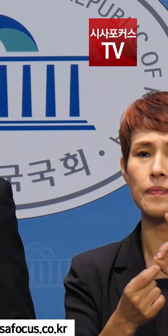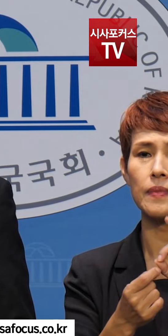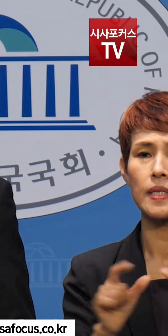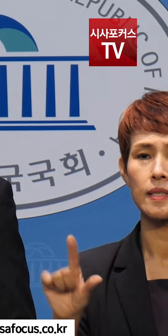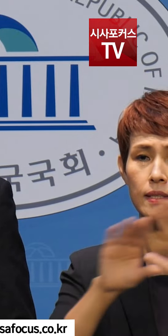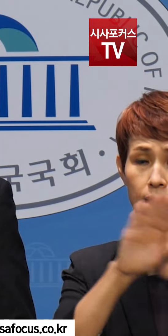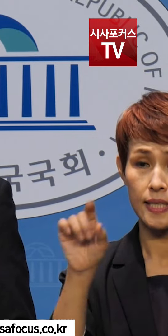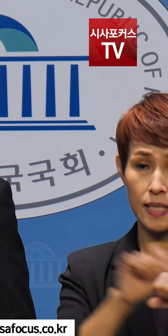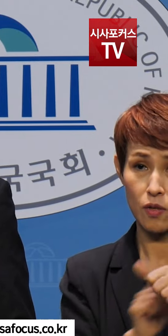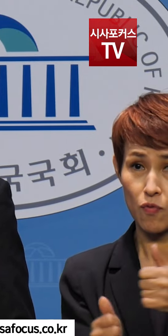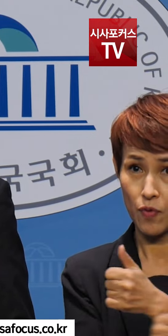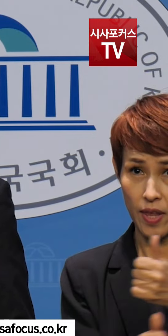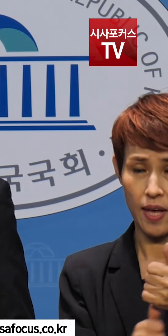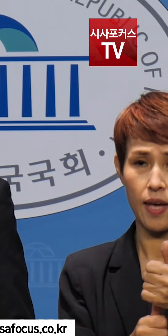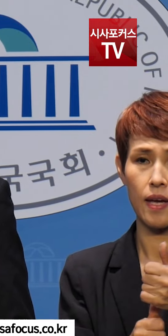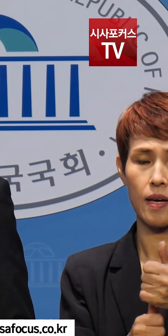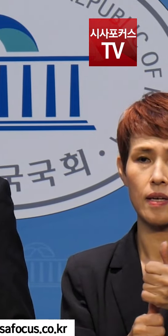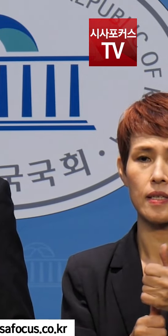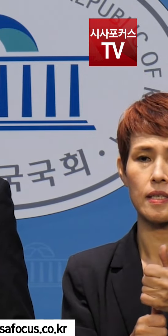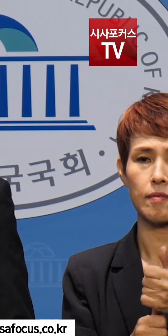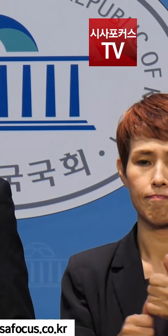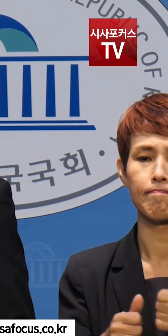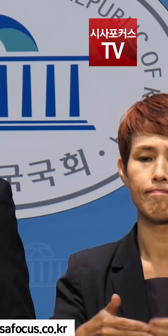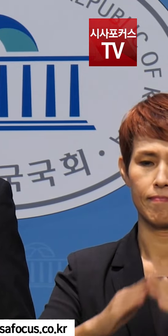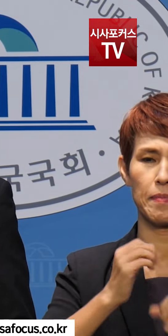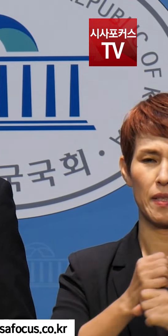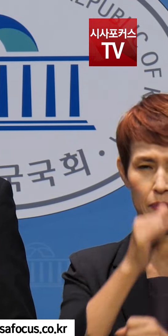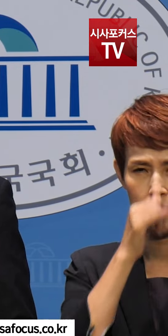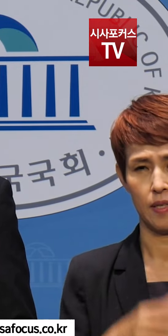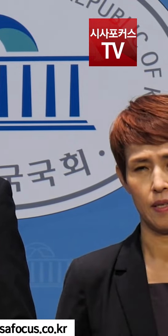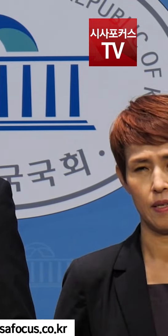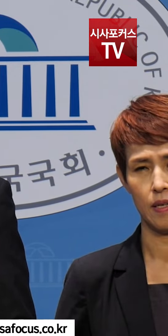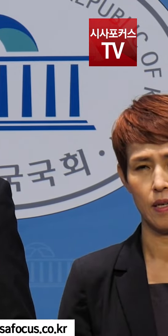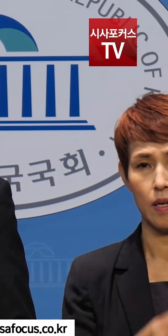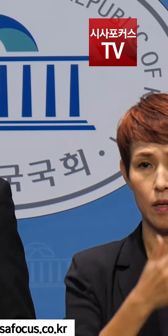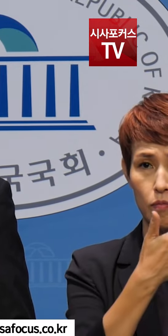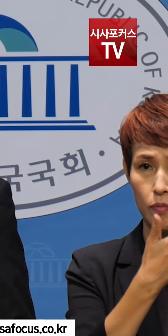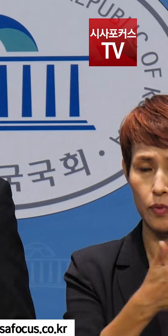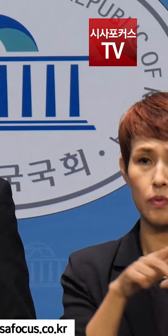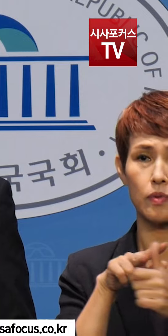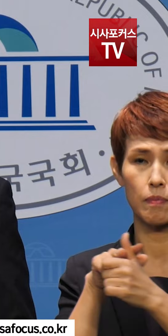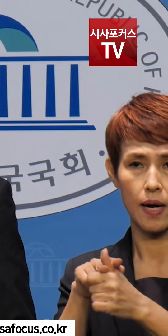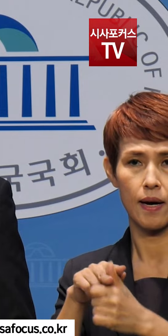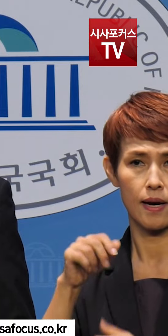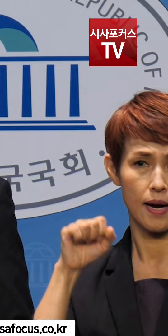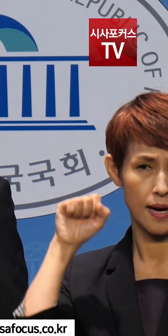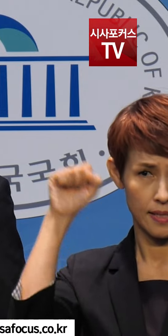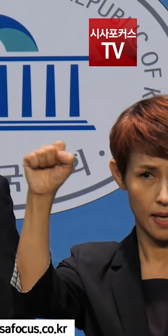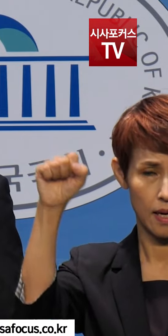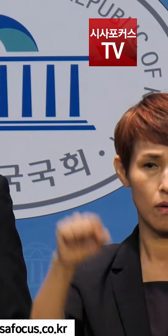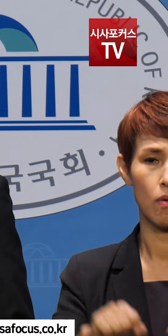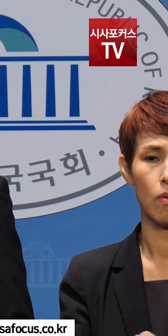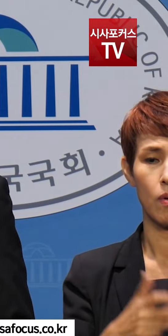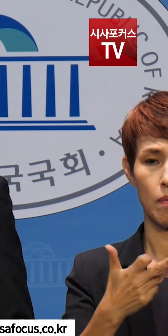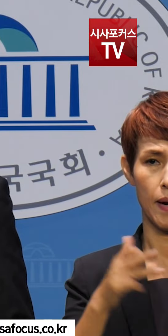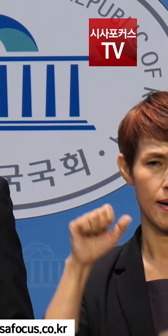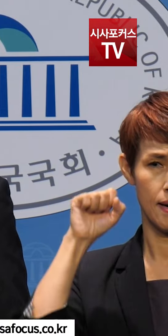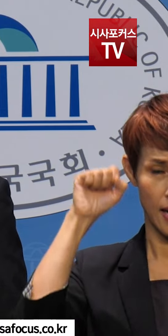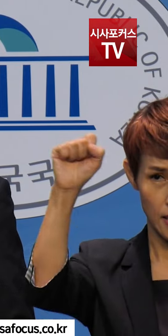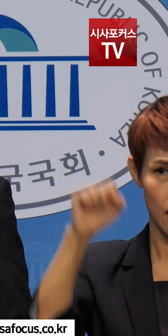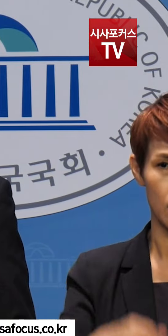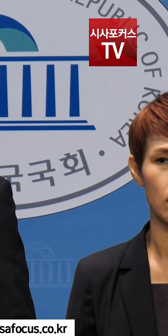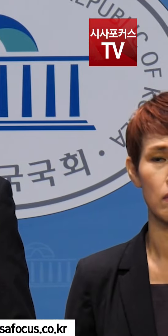기후특위를 상설화합시다. 부마 민주항쟁, 5.18 민주항쟁,